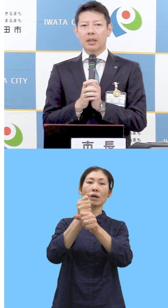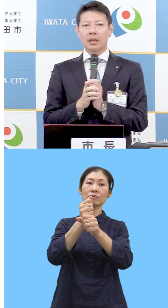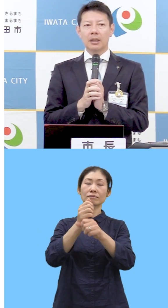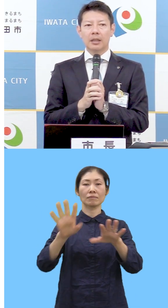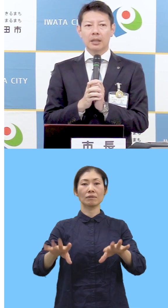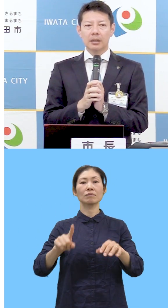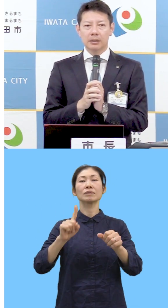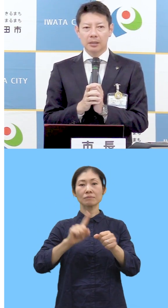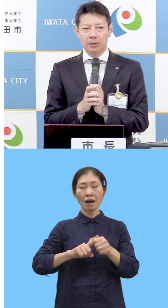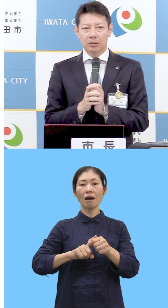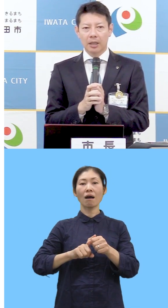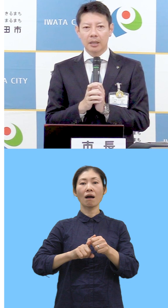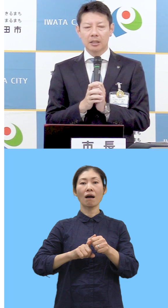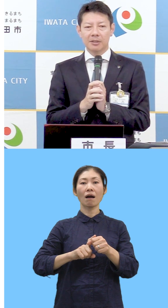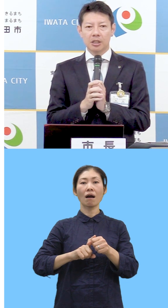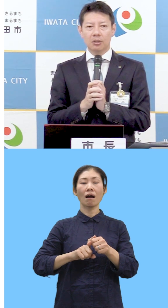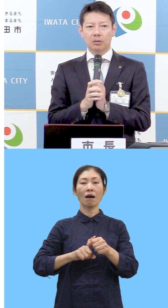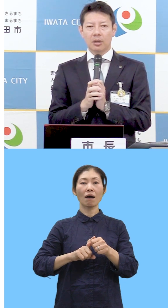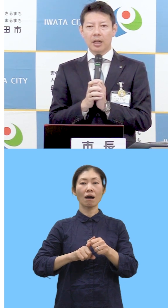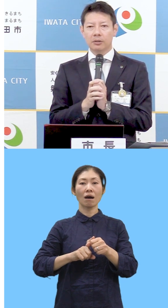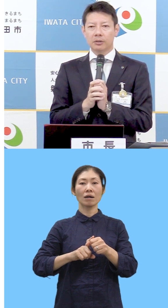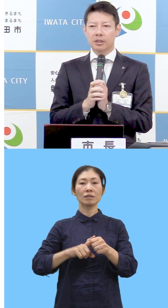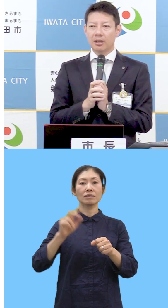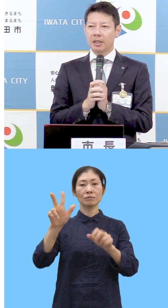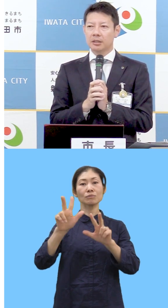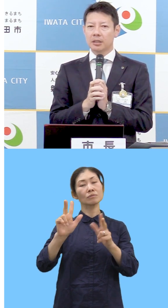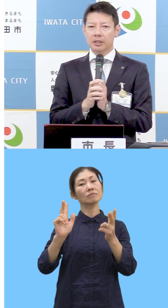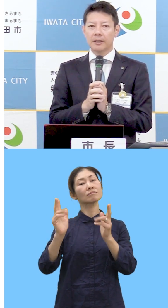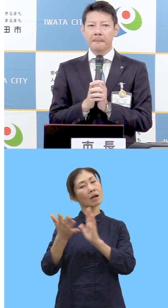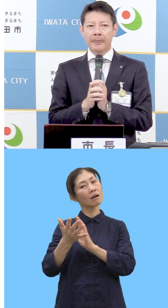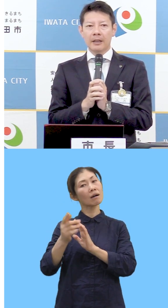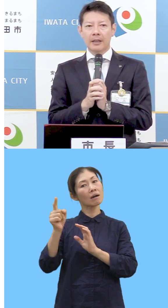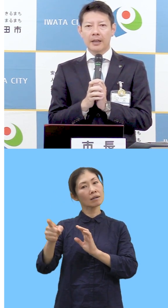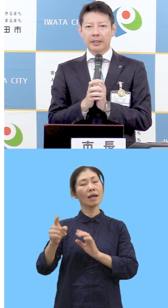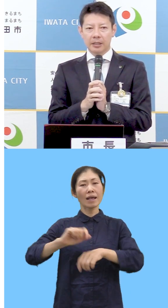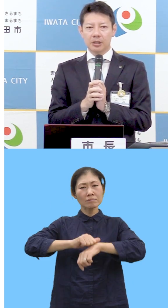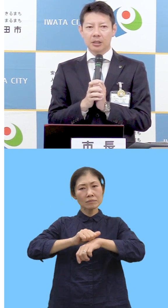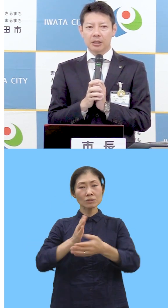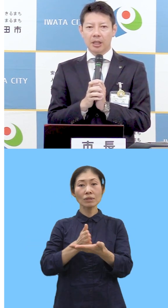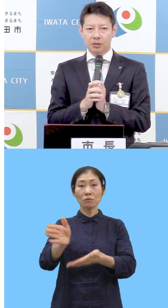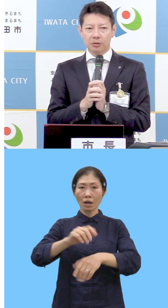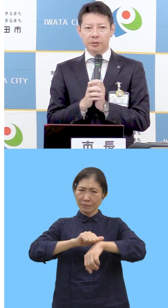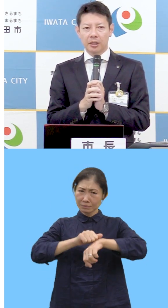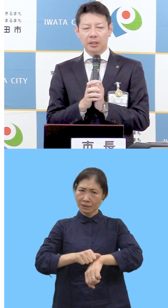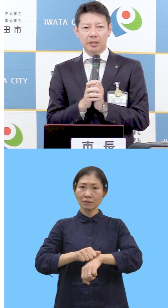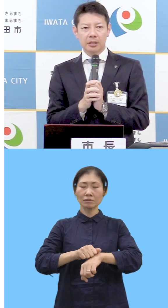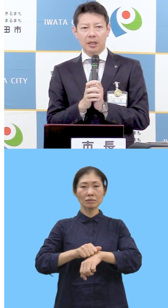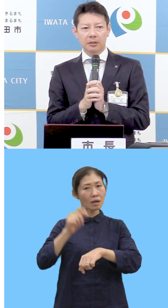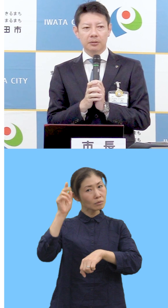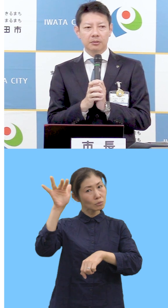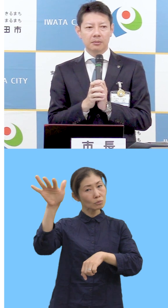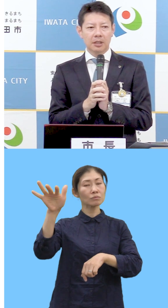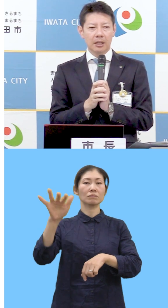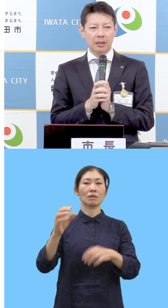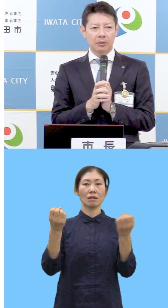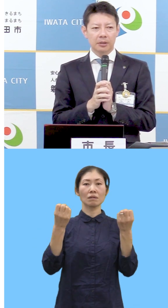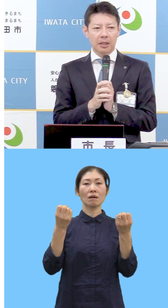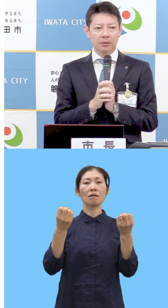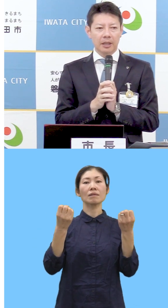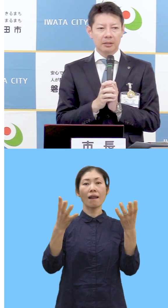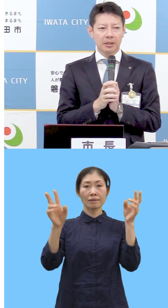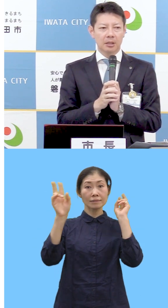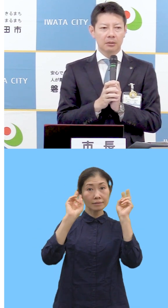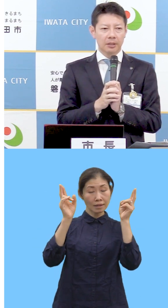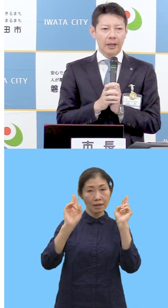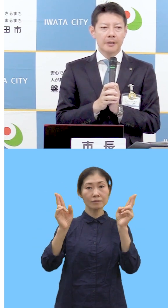によって、スタートから厳しいことが予測されましたし、新しい社長、そして新しい監督を迎えてのスタ